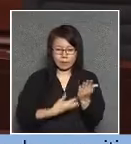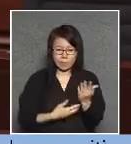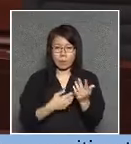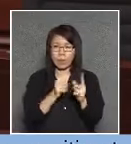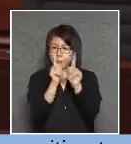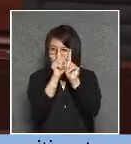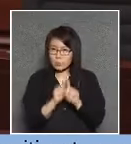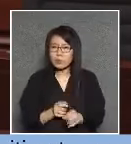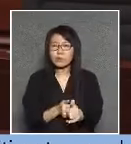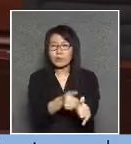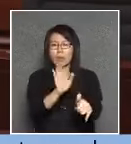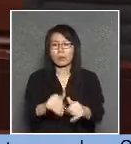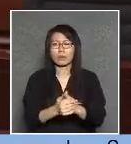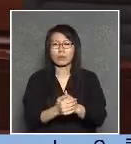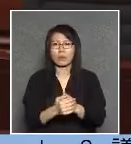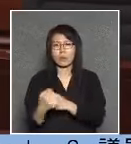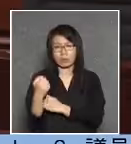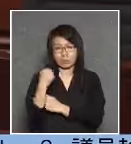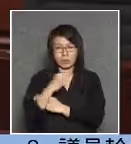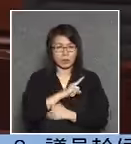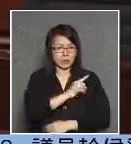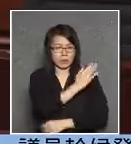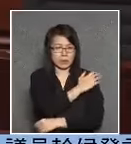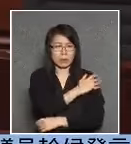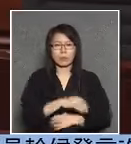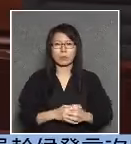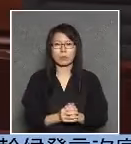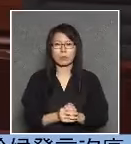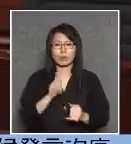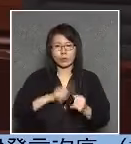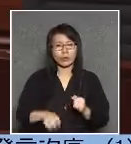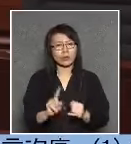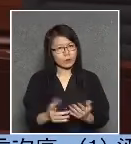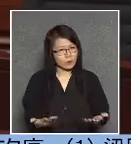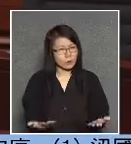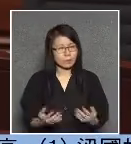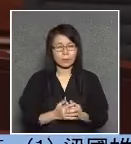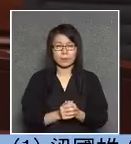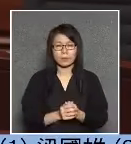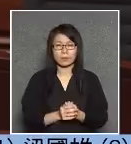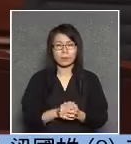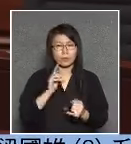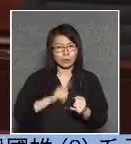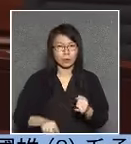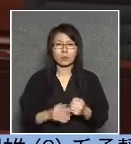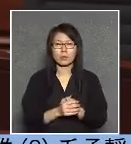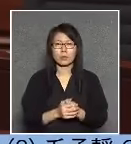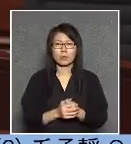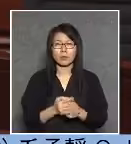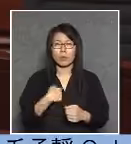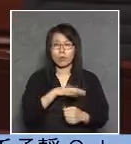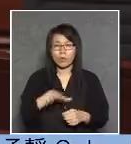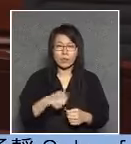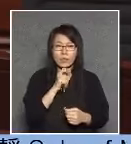況下盡了自己責任。結果是怎樣的？最後我們要